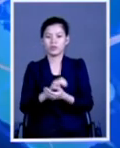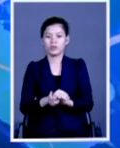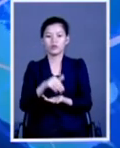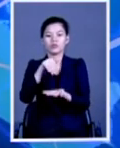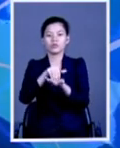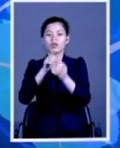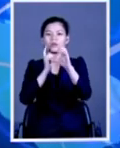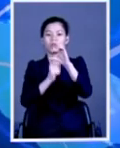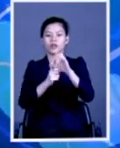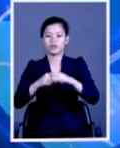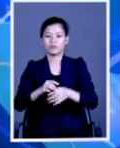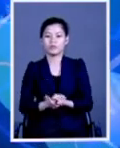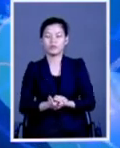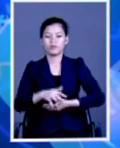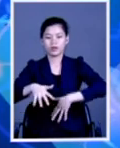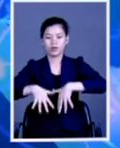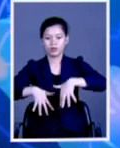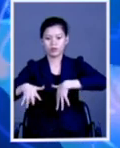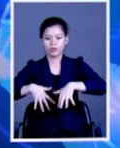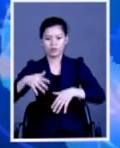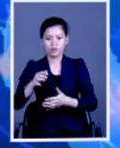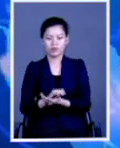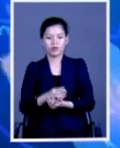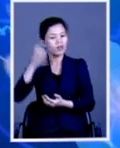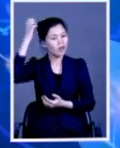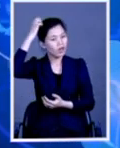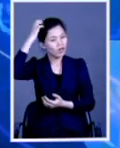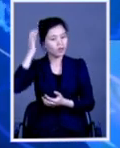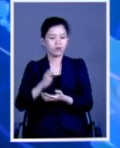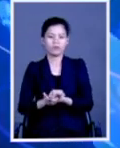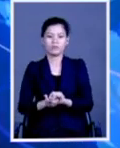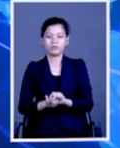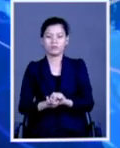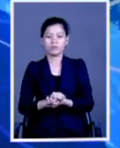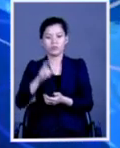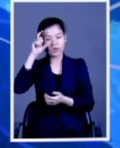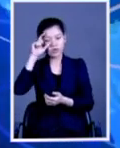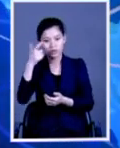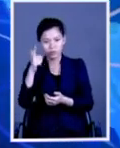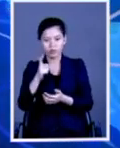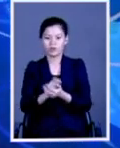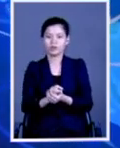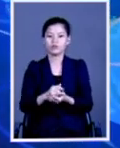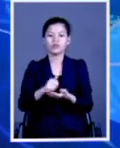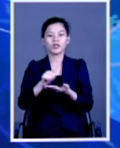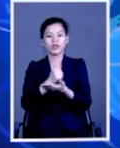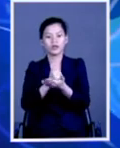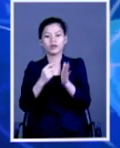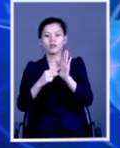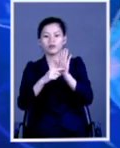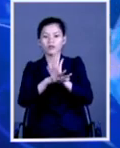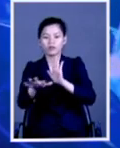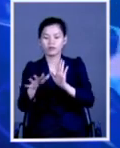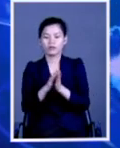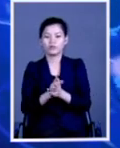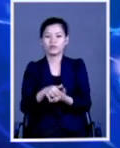นย์กลางภาคประชาชนปฏิวัติลาวทานทองลุ้นศรีสุริตได้ส่งสารอวยพรถึงสหายสีจิ้นผิงเลขาธิการใหญ่คณะกรรม